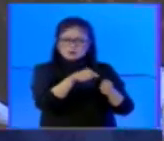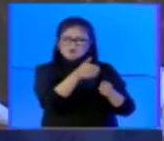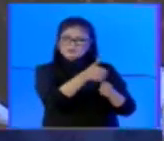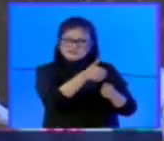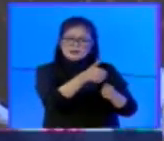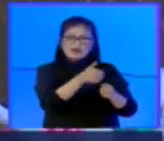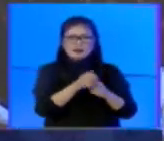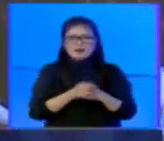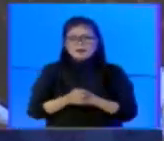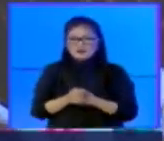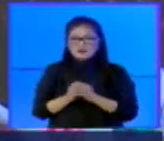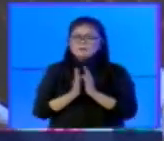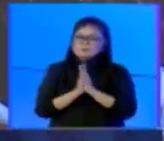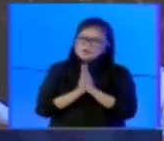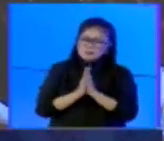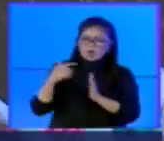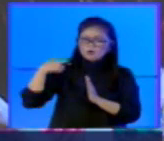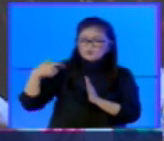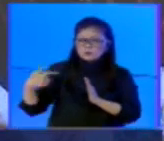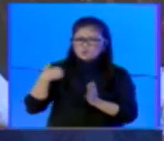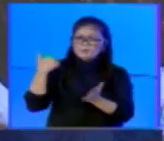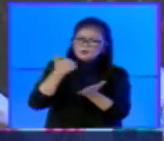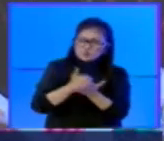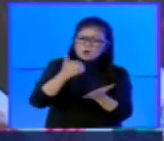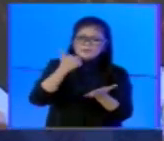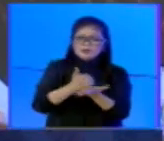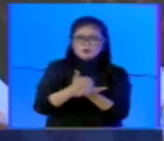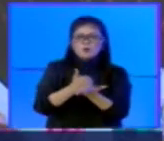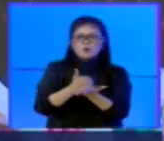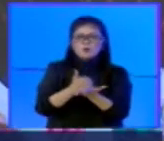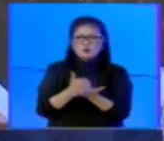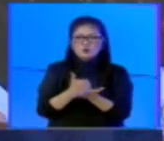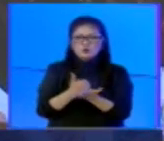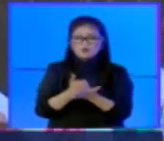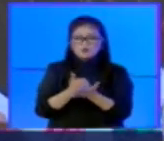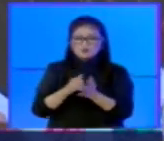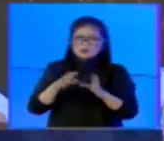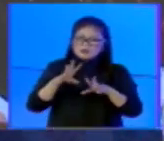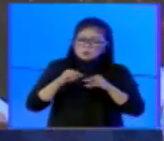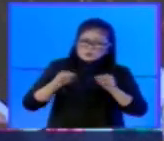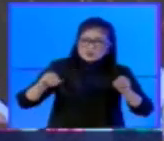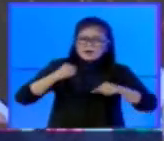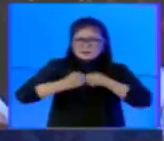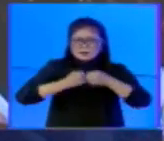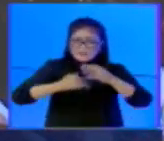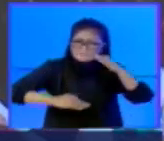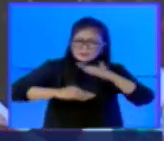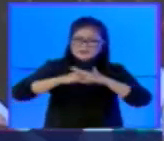terkendali. Saya minta Gubernur betul-betul bekerja keras dengan gugus tugas yang